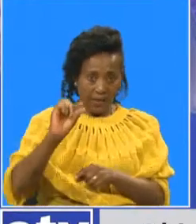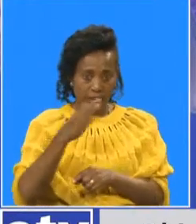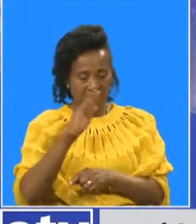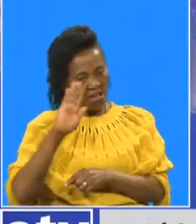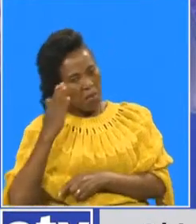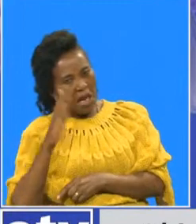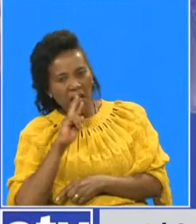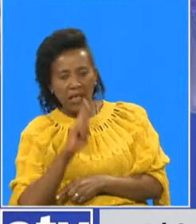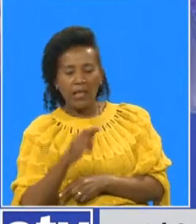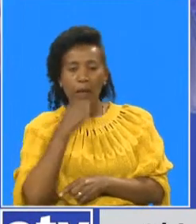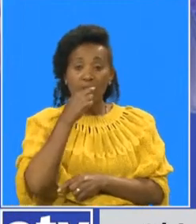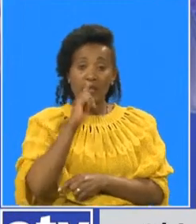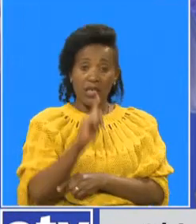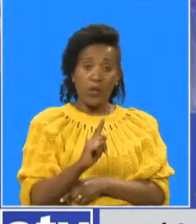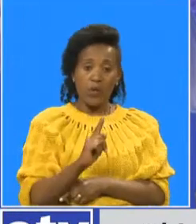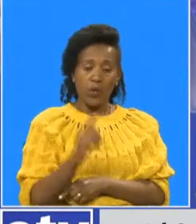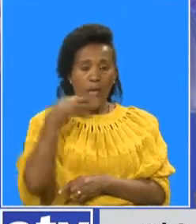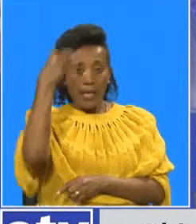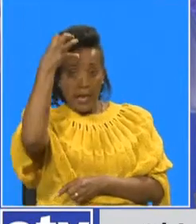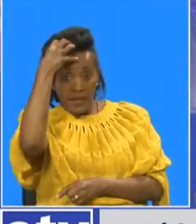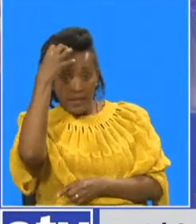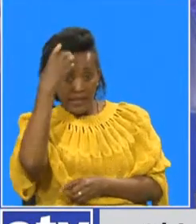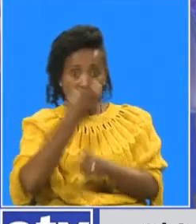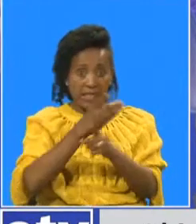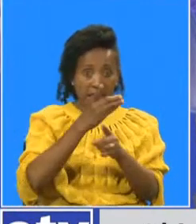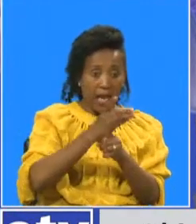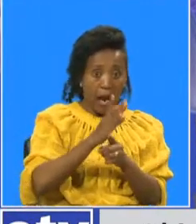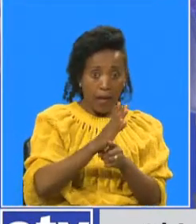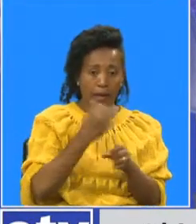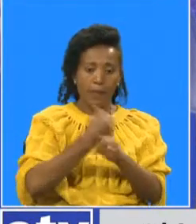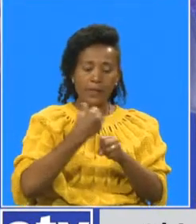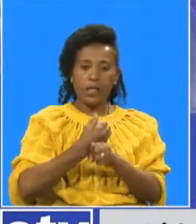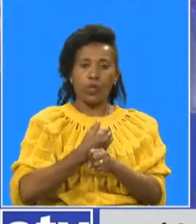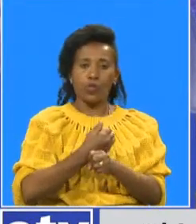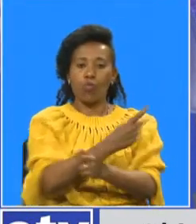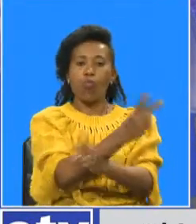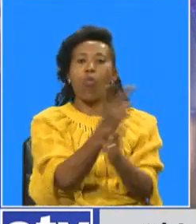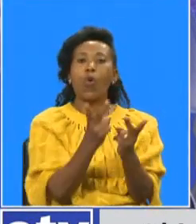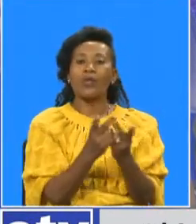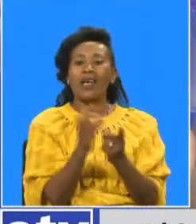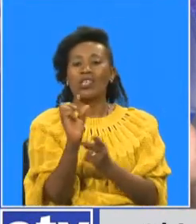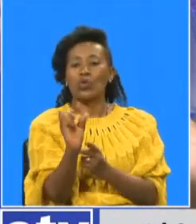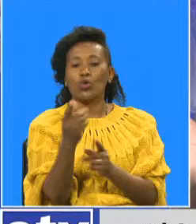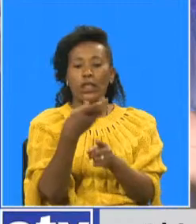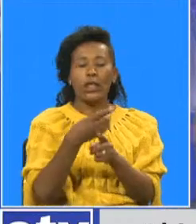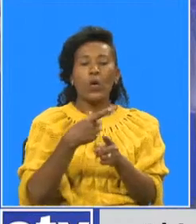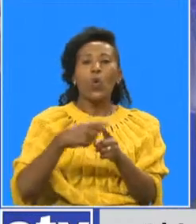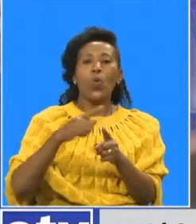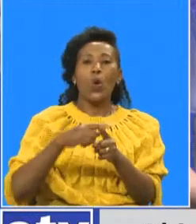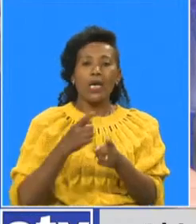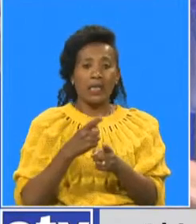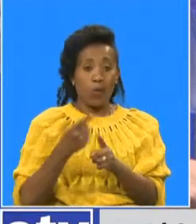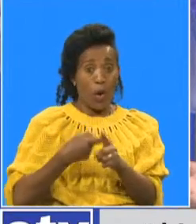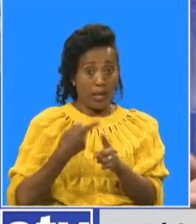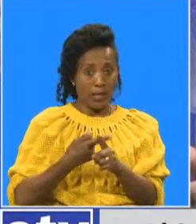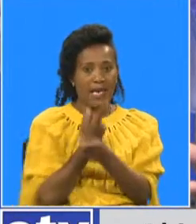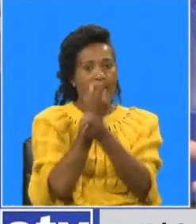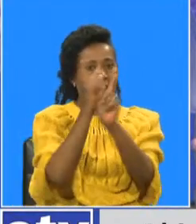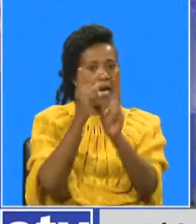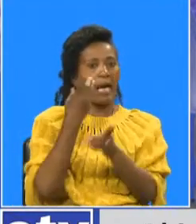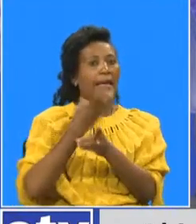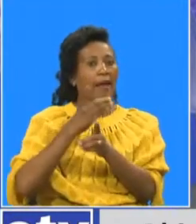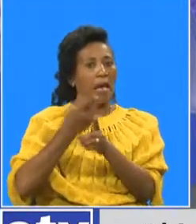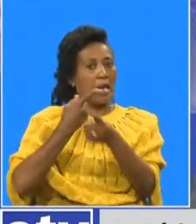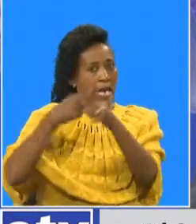አነስተኛና መካከለኛ የምንለው ከመንግስት ክራይ ተከራይተው የሚሰሩበት ሼድ ለተወሰነ ወራት ነፃ የማድረግ የክራይ ማለት